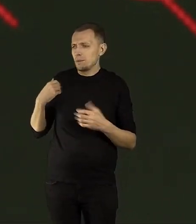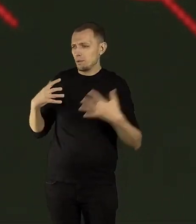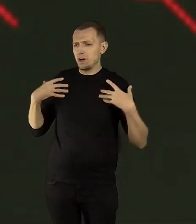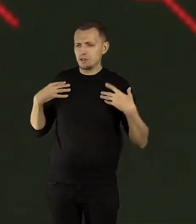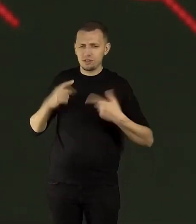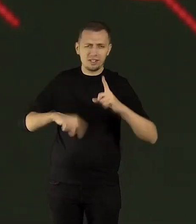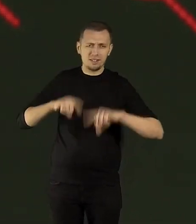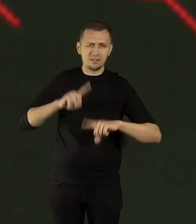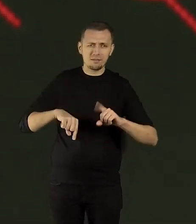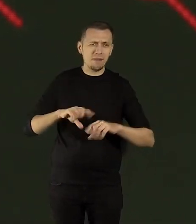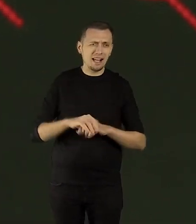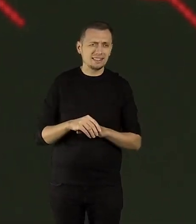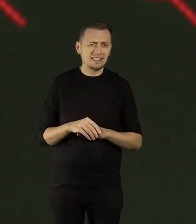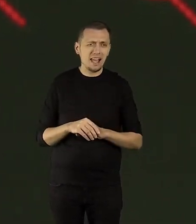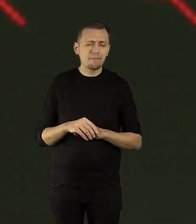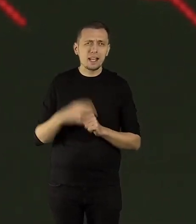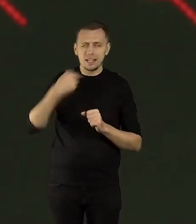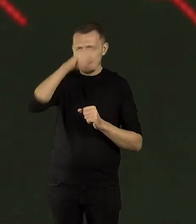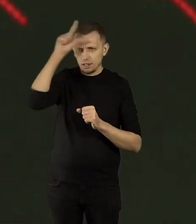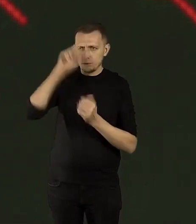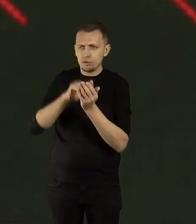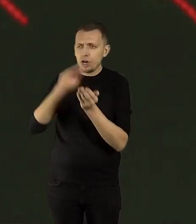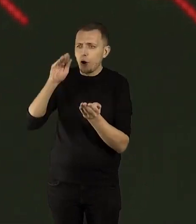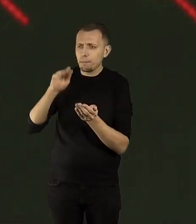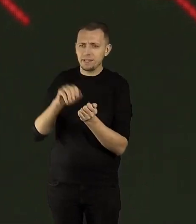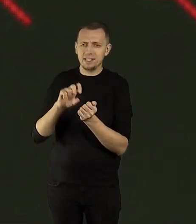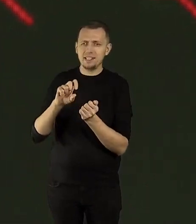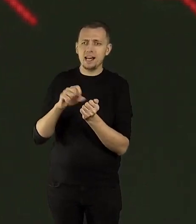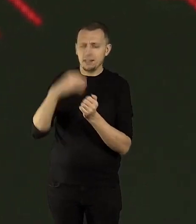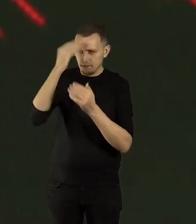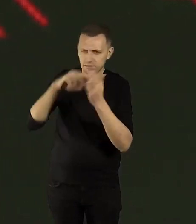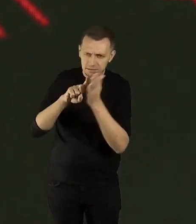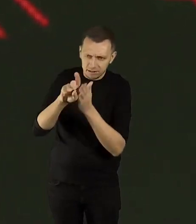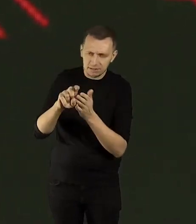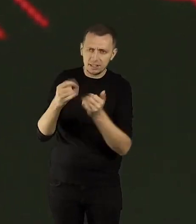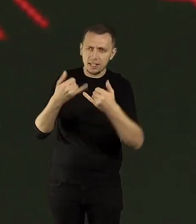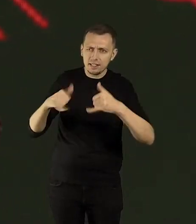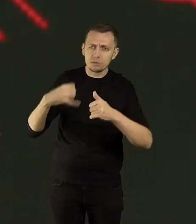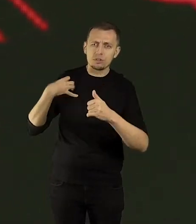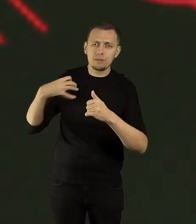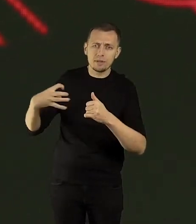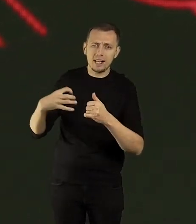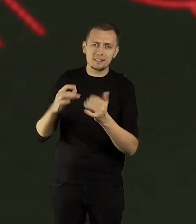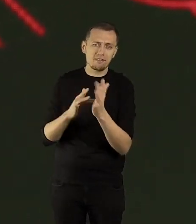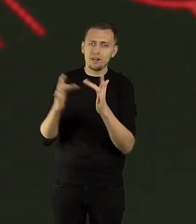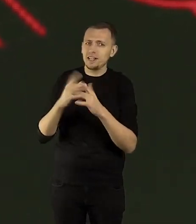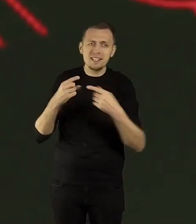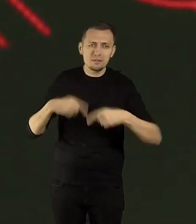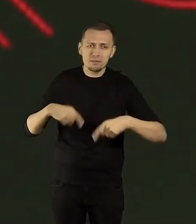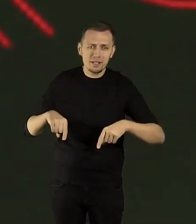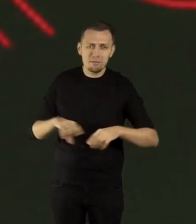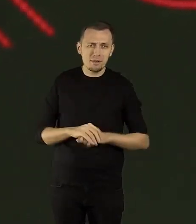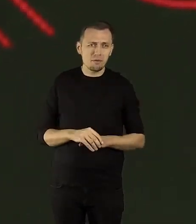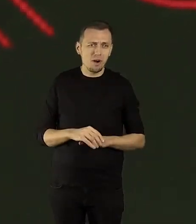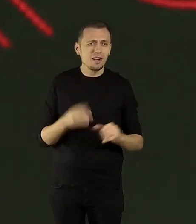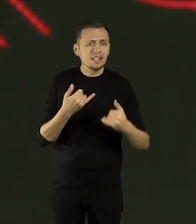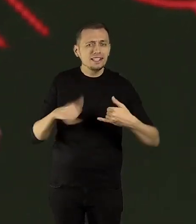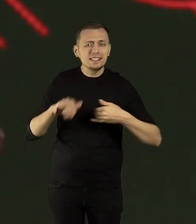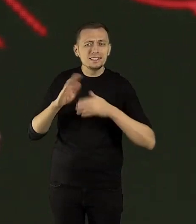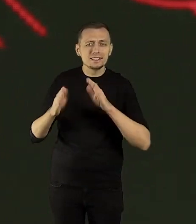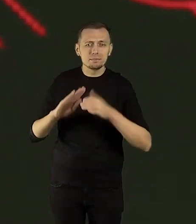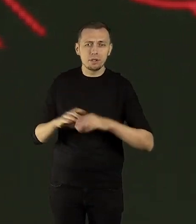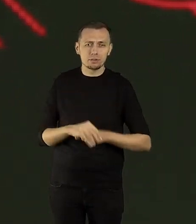Gdy był młodym mężczyzną, fala opinii społecznej odwróciła się od niego, a jego przyjaciele uciekli, a jeden nawet go